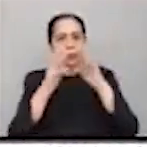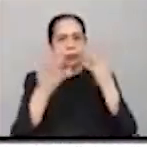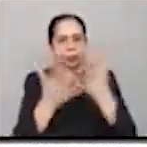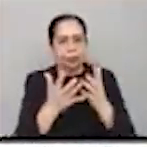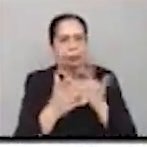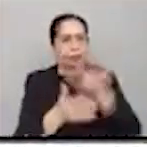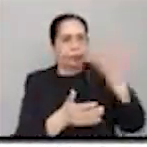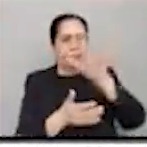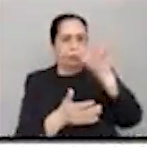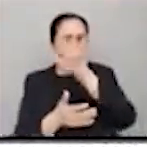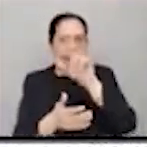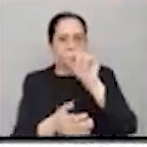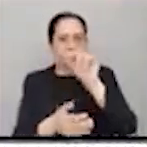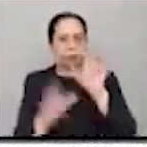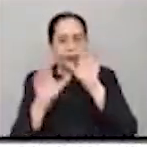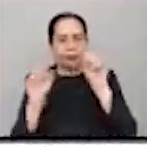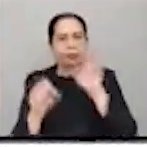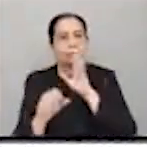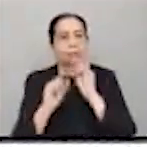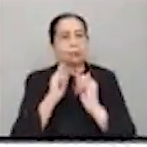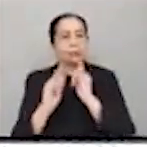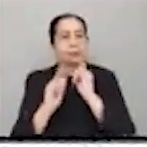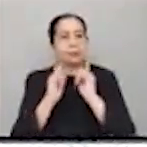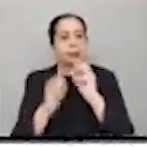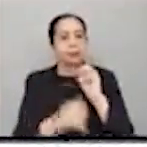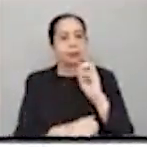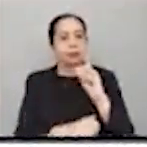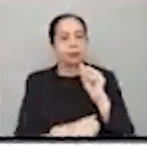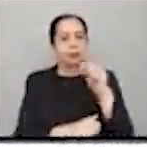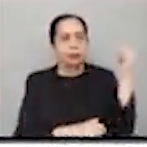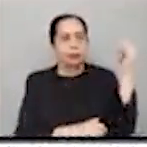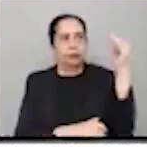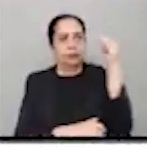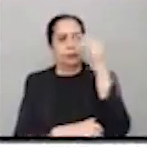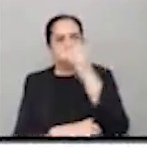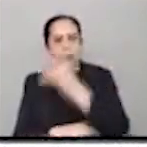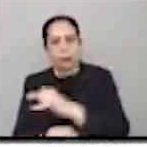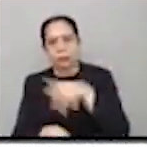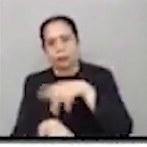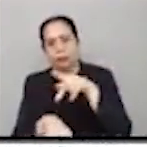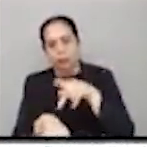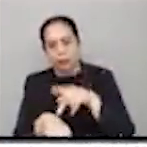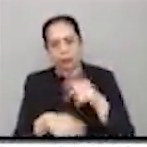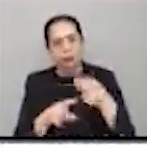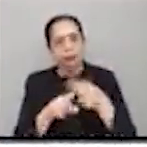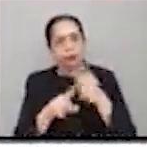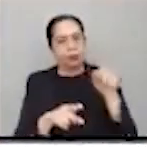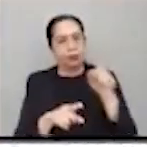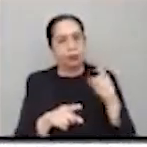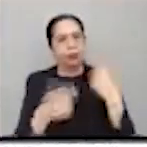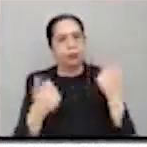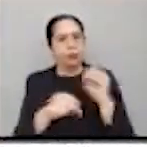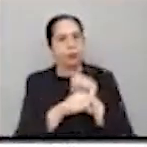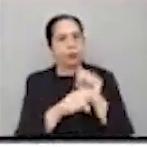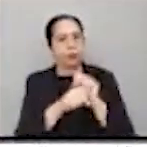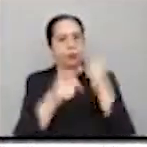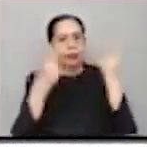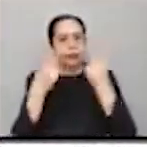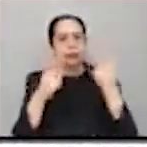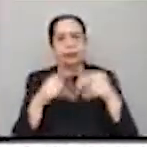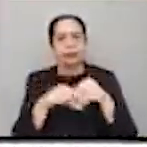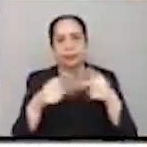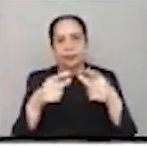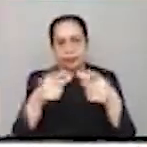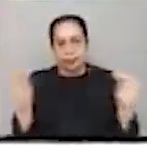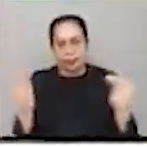ng Presidente sa panayam sa media kagabi sa biyahe pauwi ng Pilipinas mula sa kanyang official working visit sa Japan. Dahil